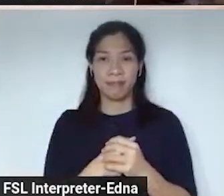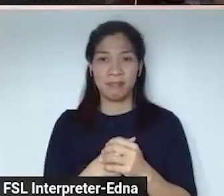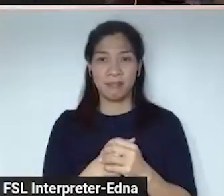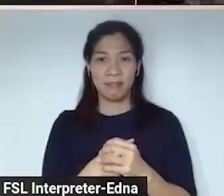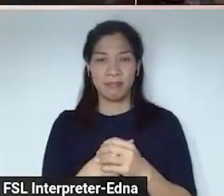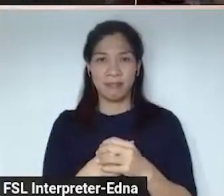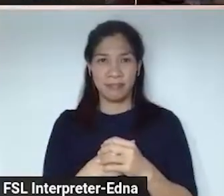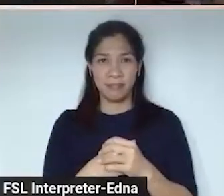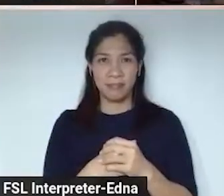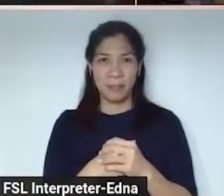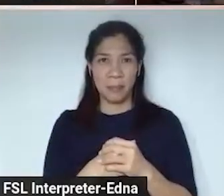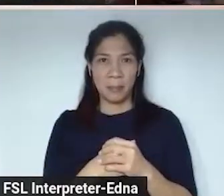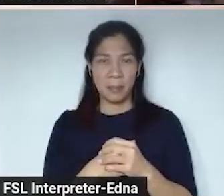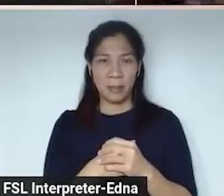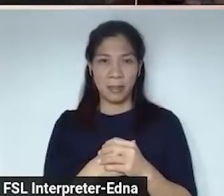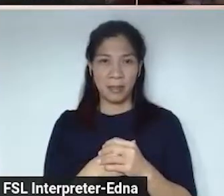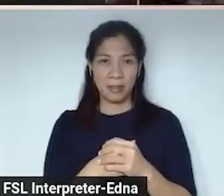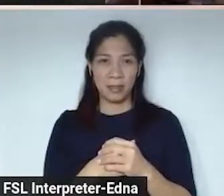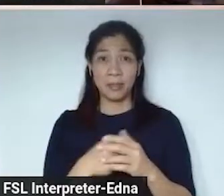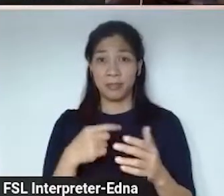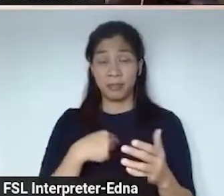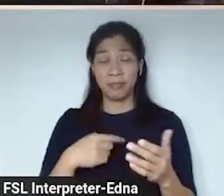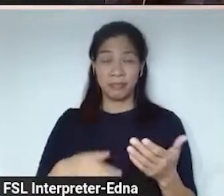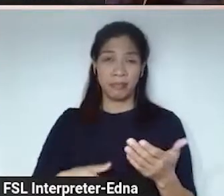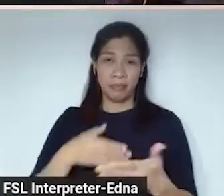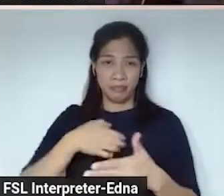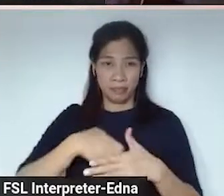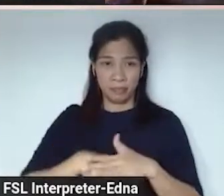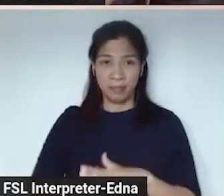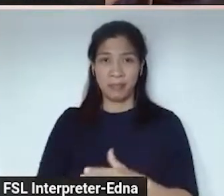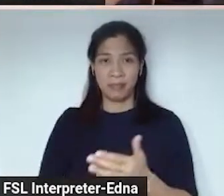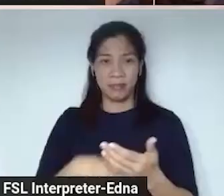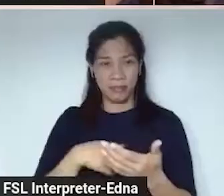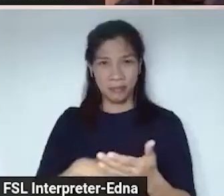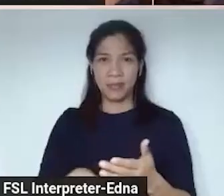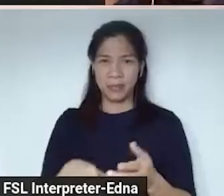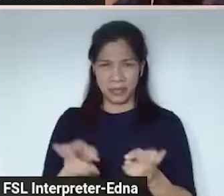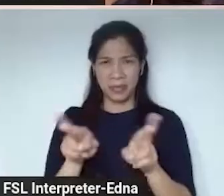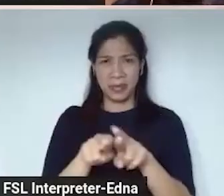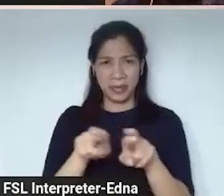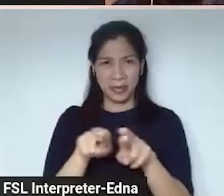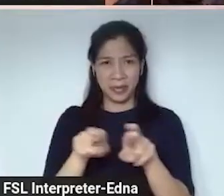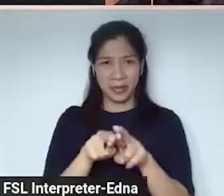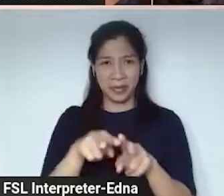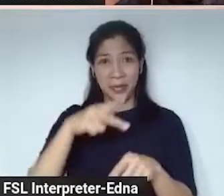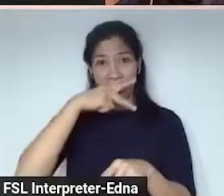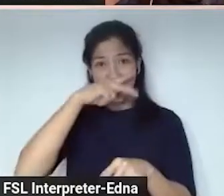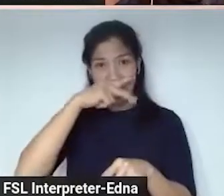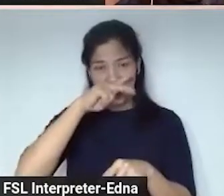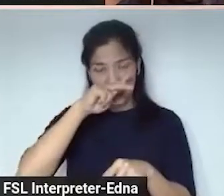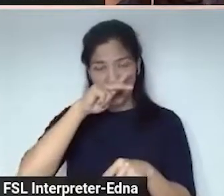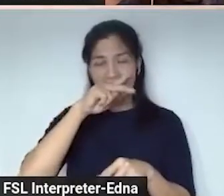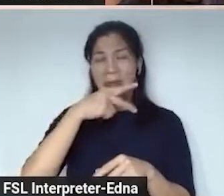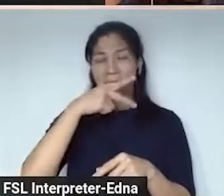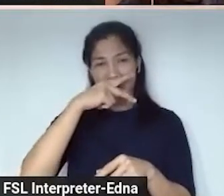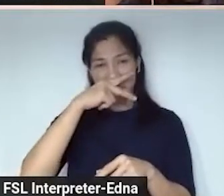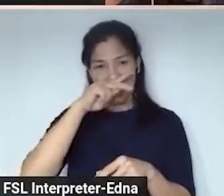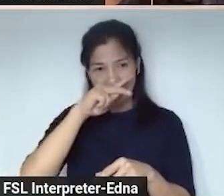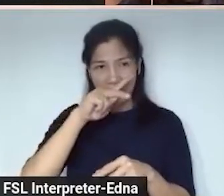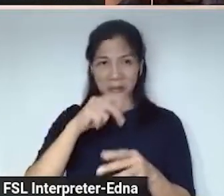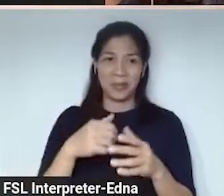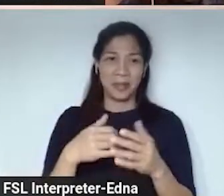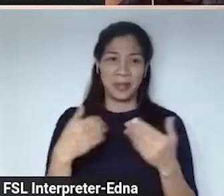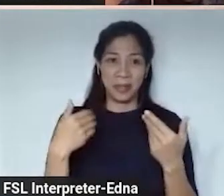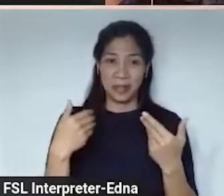Actually, ako ay ipinanganak na, you know, a regular kid. Kapag ikaw ay isang bata, talagang gusto mo